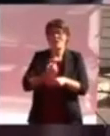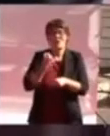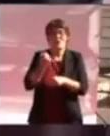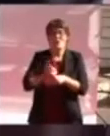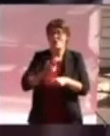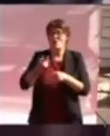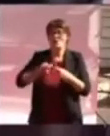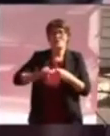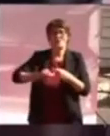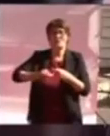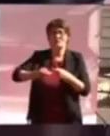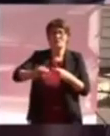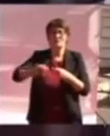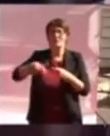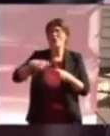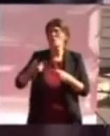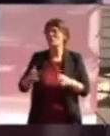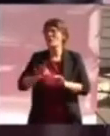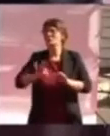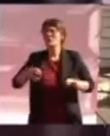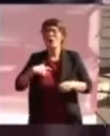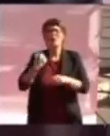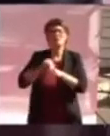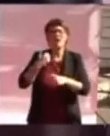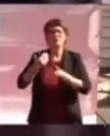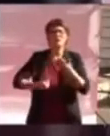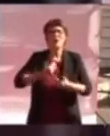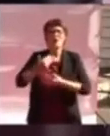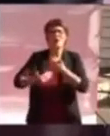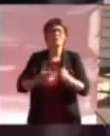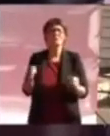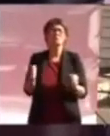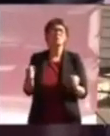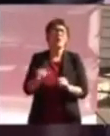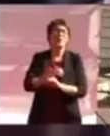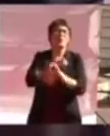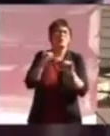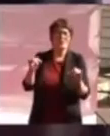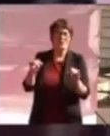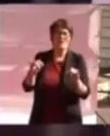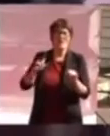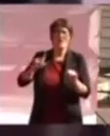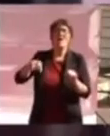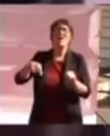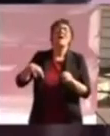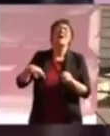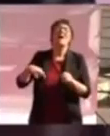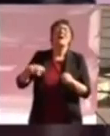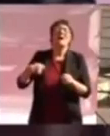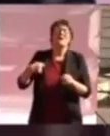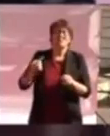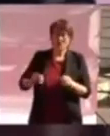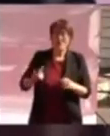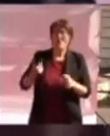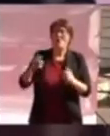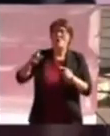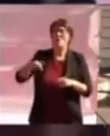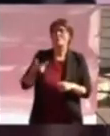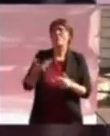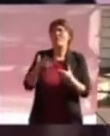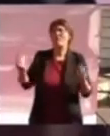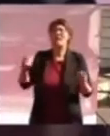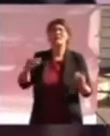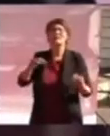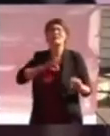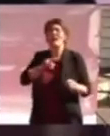senza paura e con la dedizione di sempre e dopo essere passati ahimè da eroi a numeri abbandonati